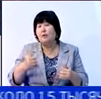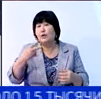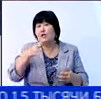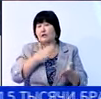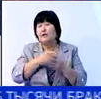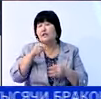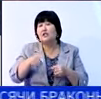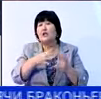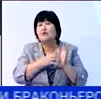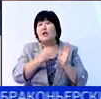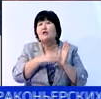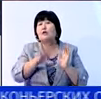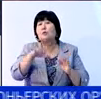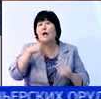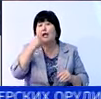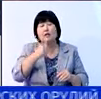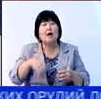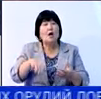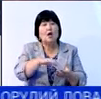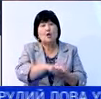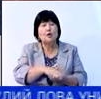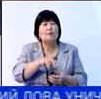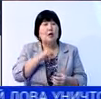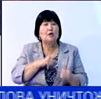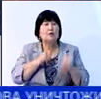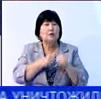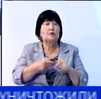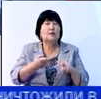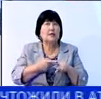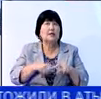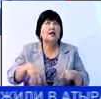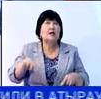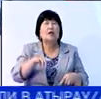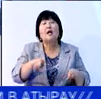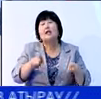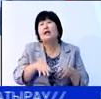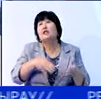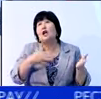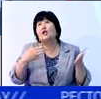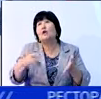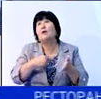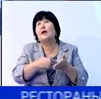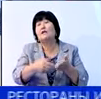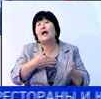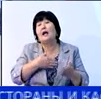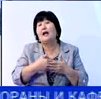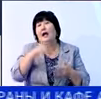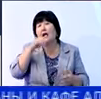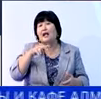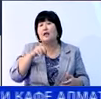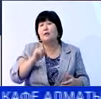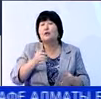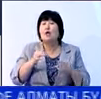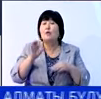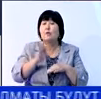с 1995 года, сообщество сотрудничает и с нашей страной. Также на приеме был отмечен вклад Казли Прозория в борьбу с